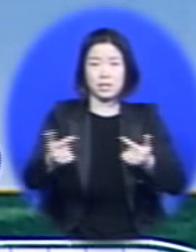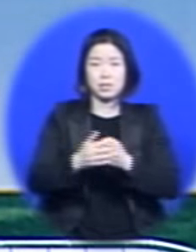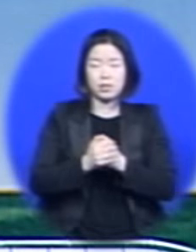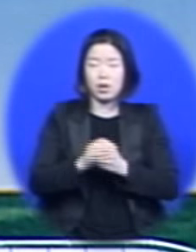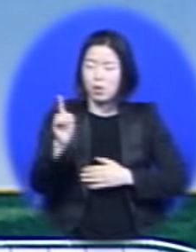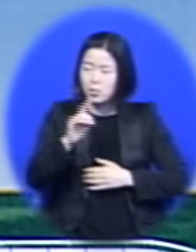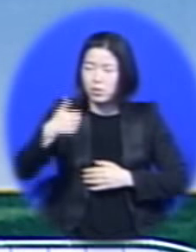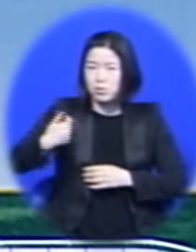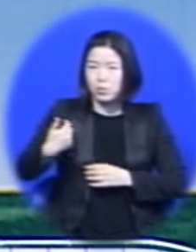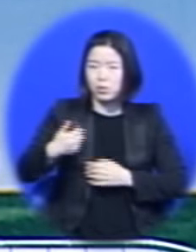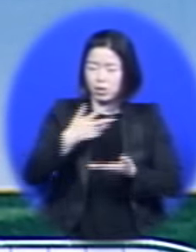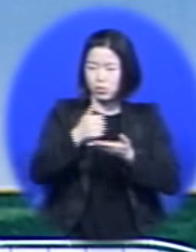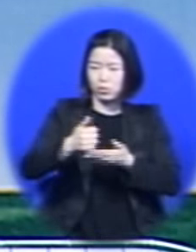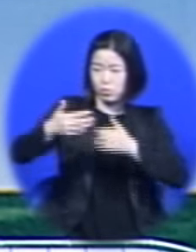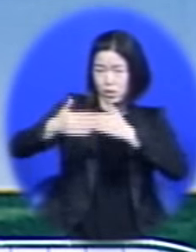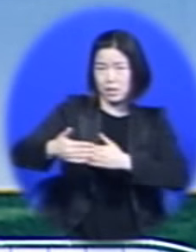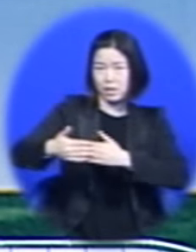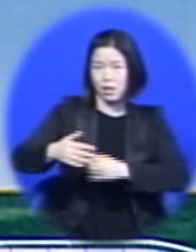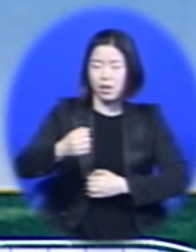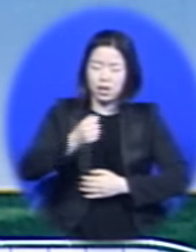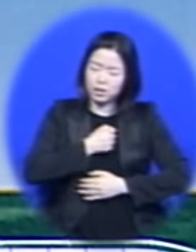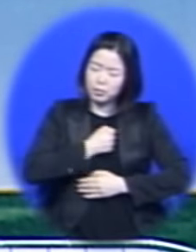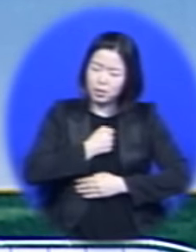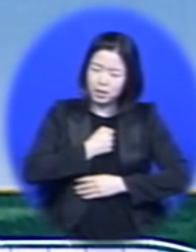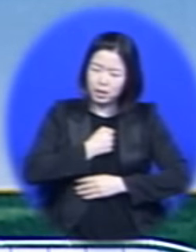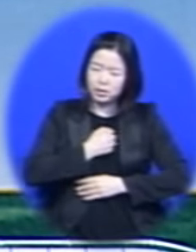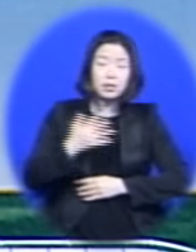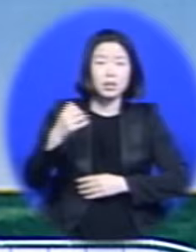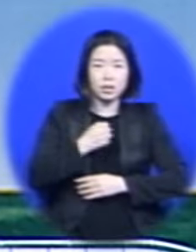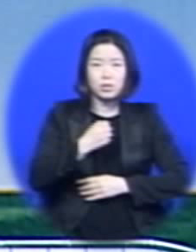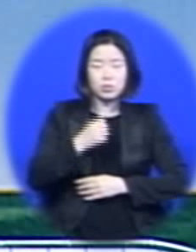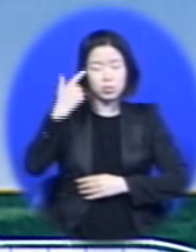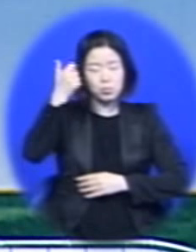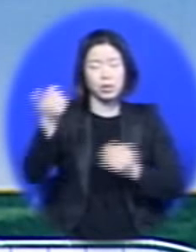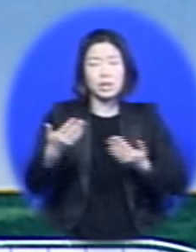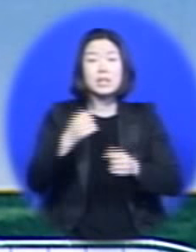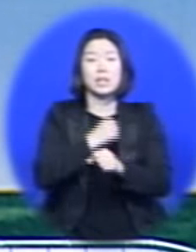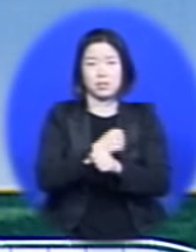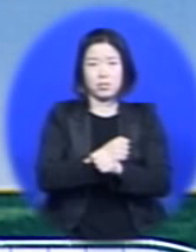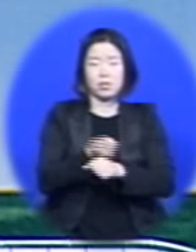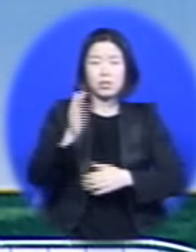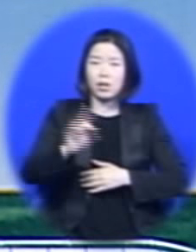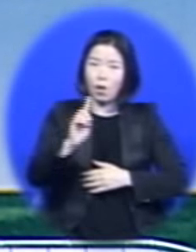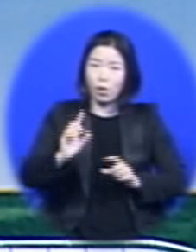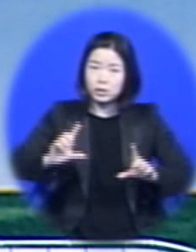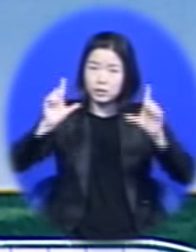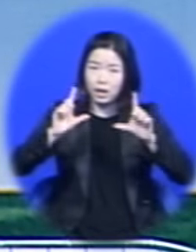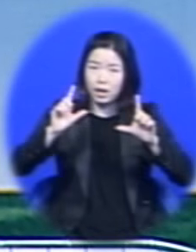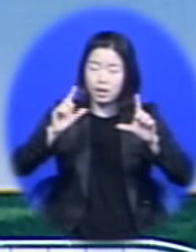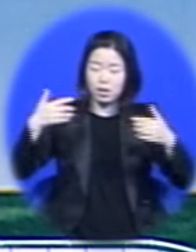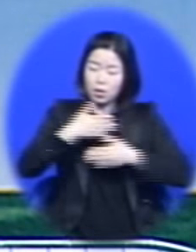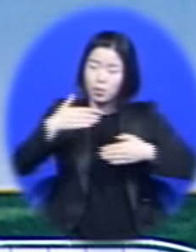뭔지 모르게 주님과 사이가 답답하다는 느낌을 가지고 목회를 해왔습니다. 그런데 어느 날 제가 샤워를